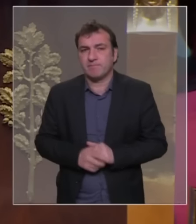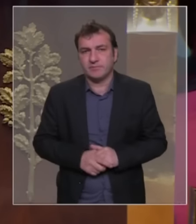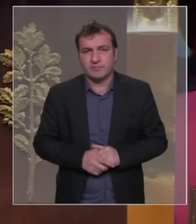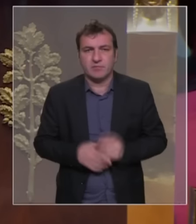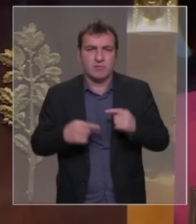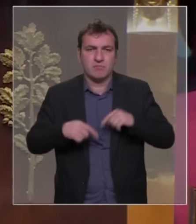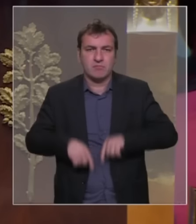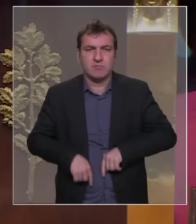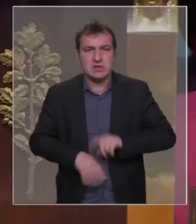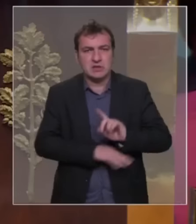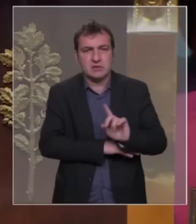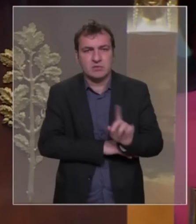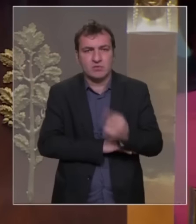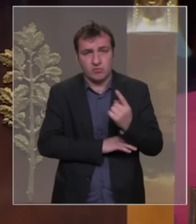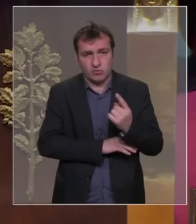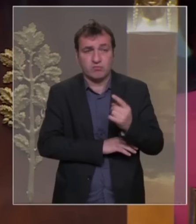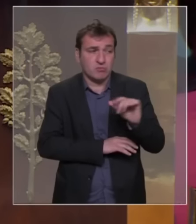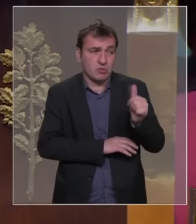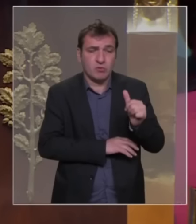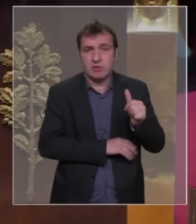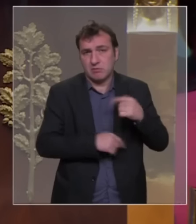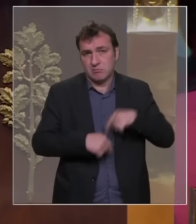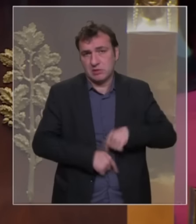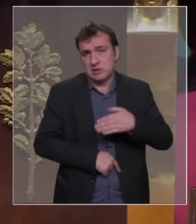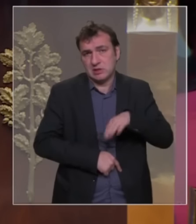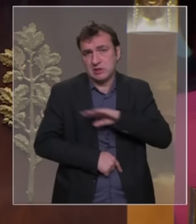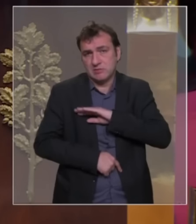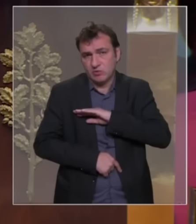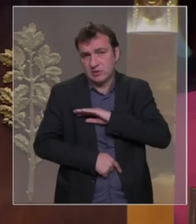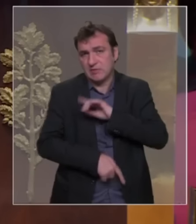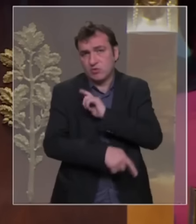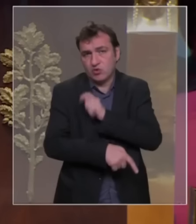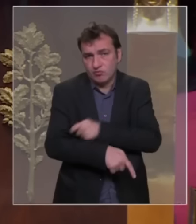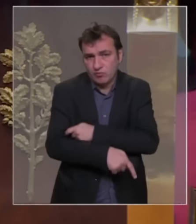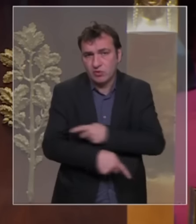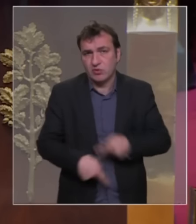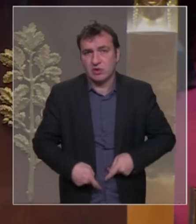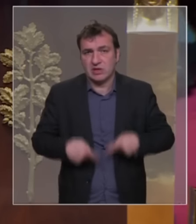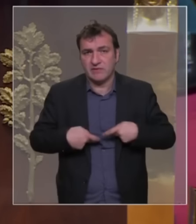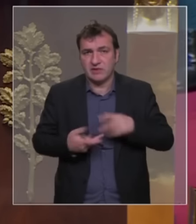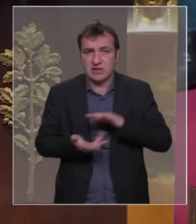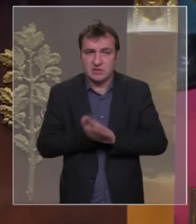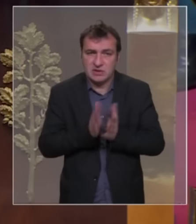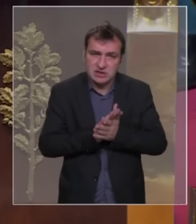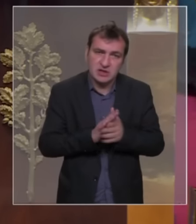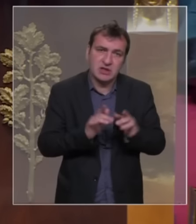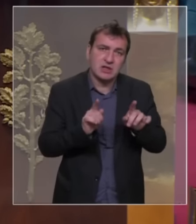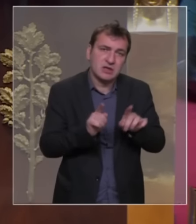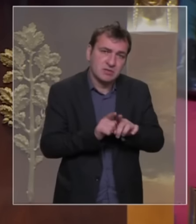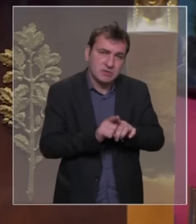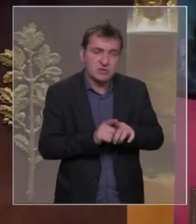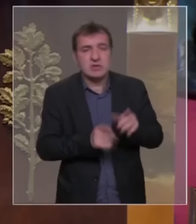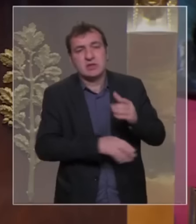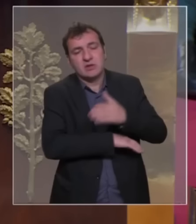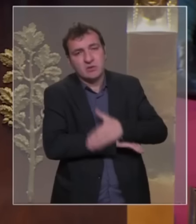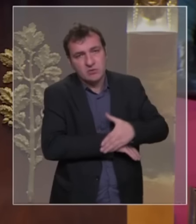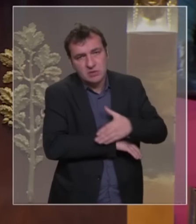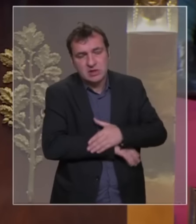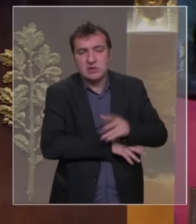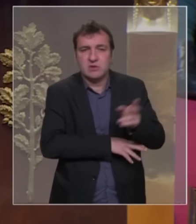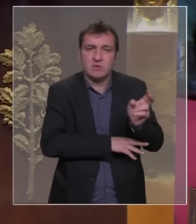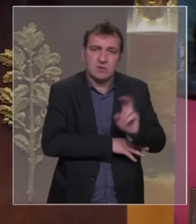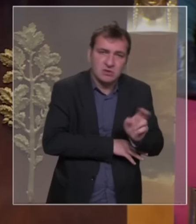ministres, à commencer par le ministre en charge du sport et de la vie associative, mais aussi ceux de la ruralité, de l'environnement, de l'éducation, de l'intérieur, pour